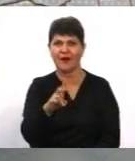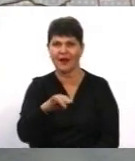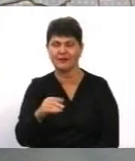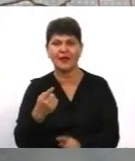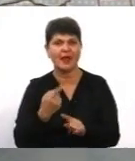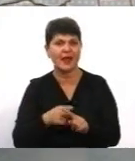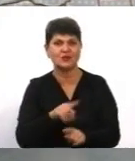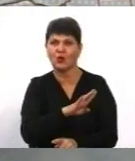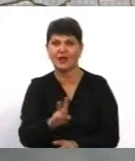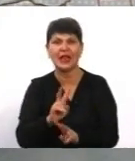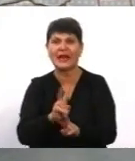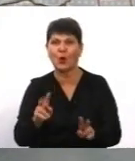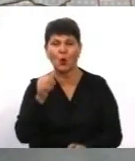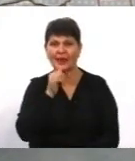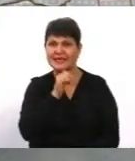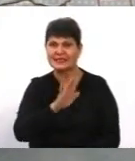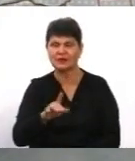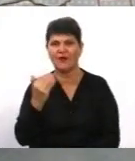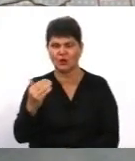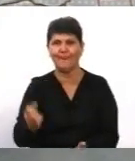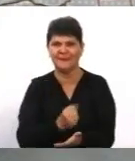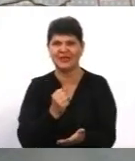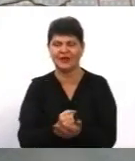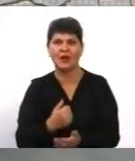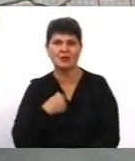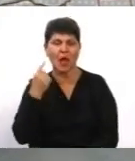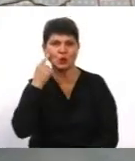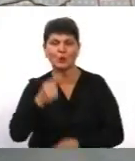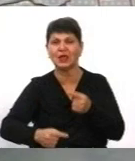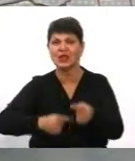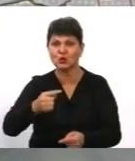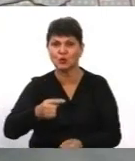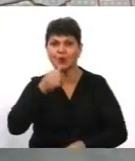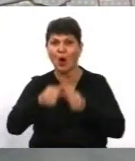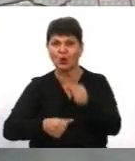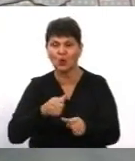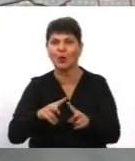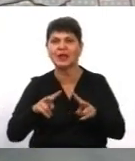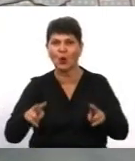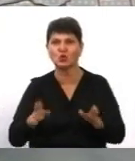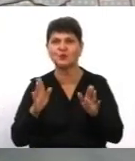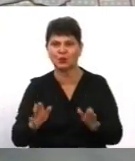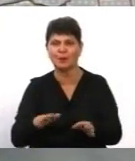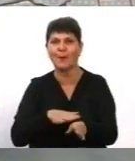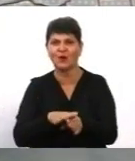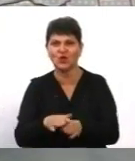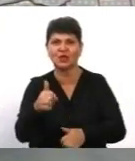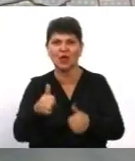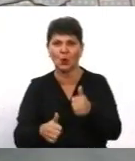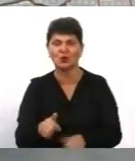ну, от в нас це, можна сказати, підтвердилось. Я думаю, що наступного року ми також будемо проводити цей конкурс. Ті,